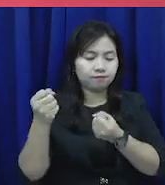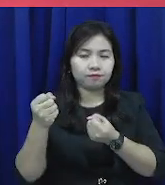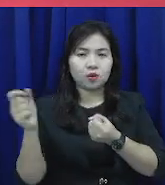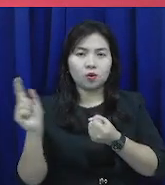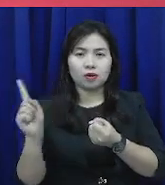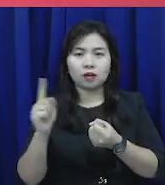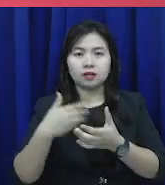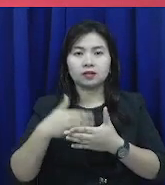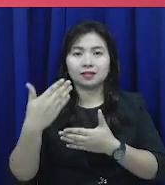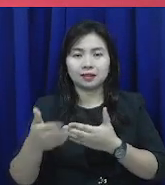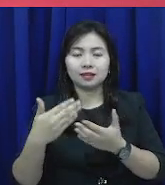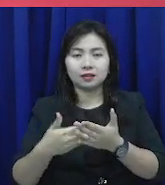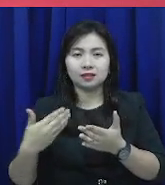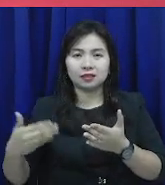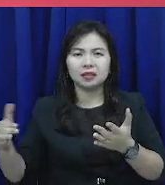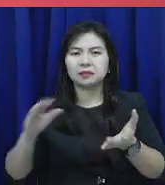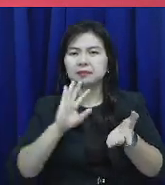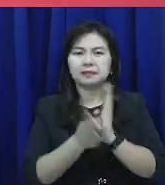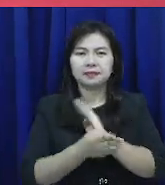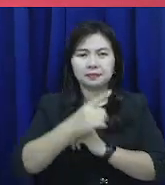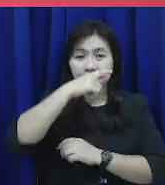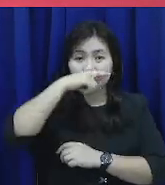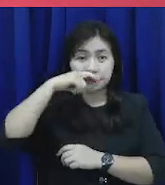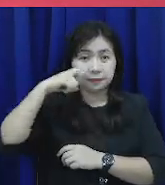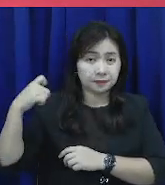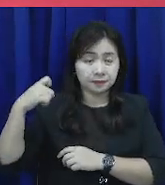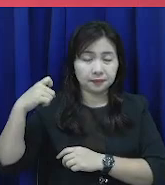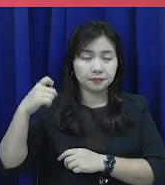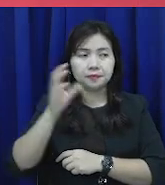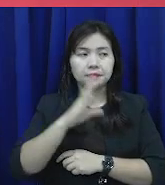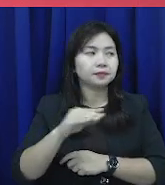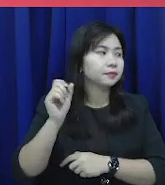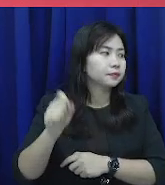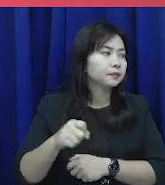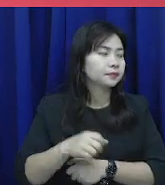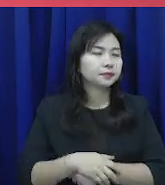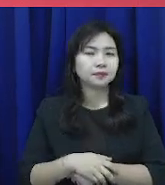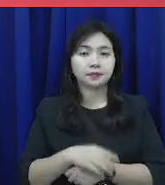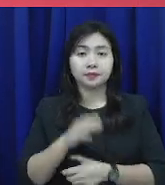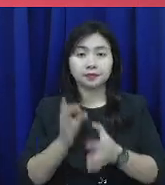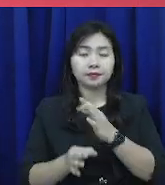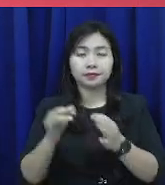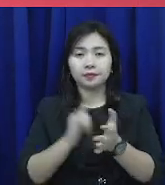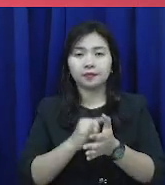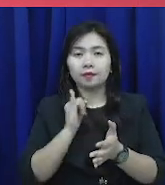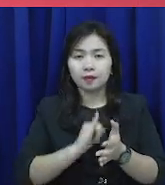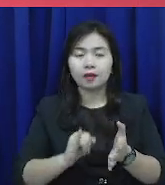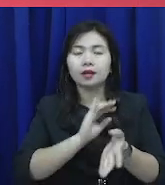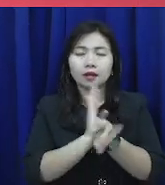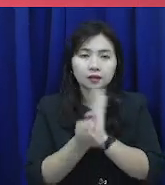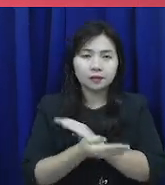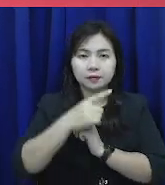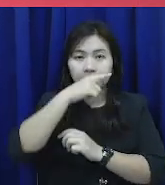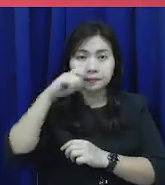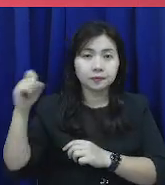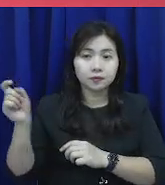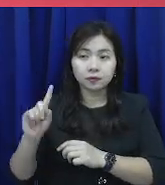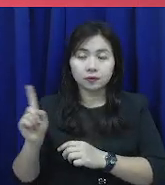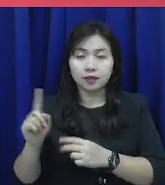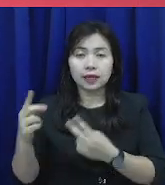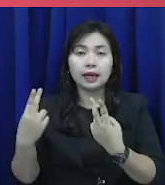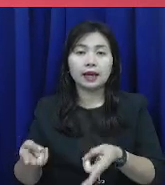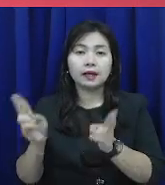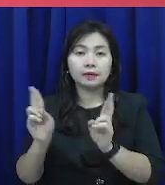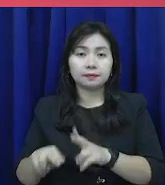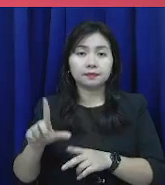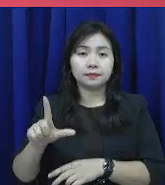see matutuyo na you see matutuyo na yan and then Yun na nga pag natuyo na ang damo Anong ginagawa niyan usually hindi na natin